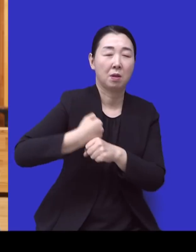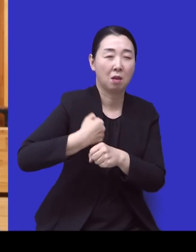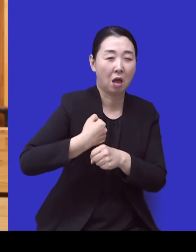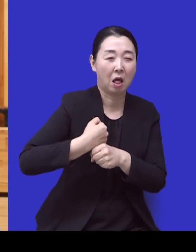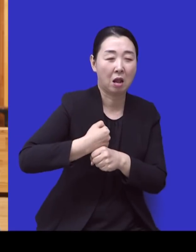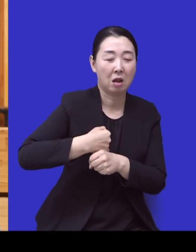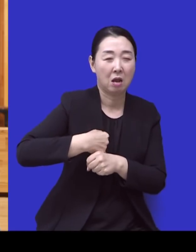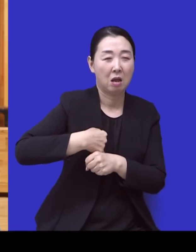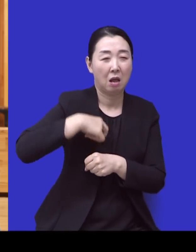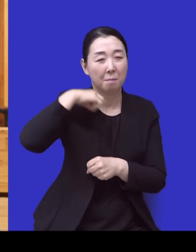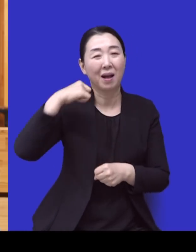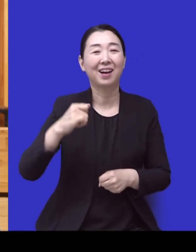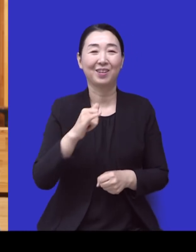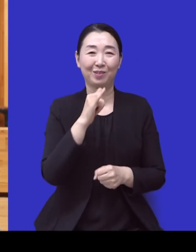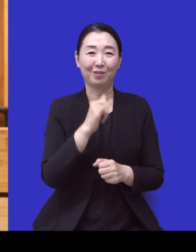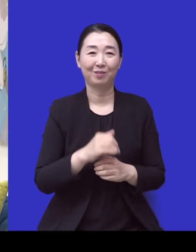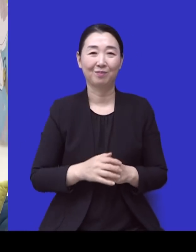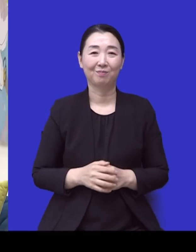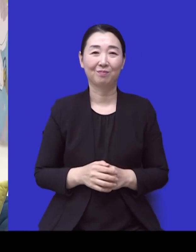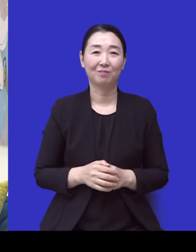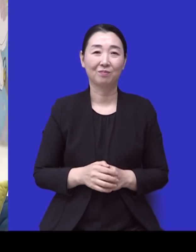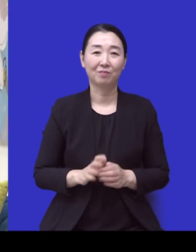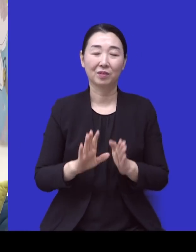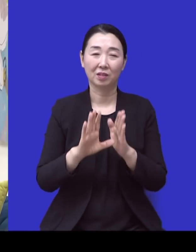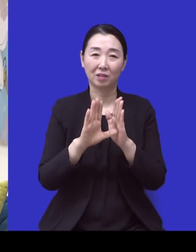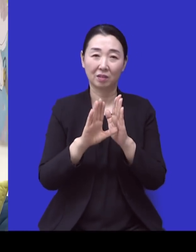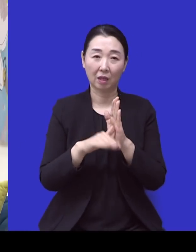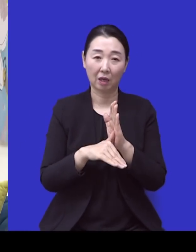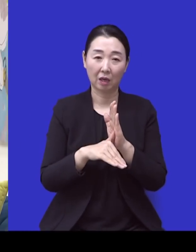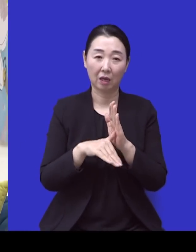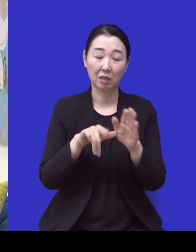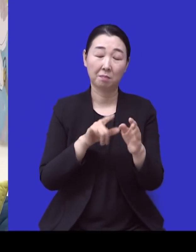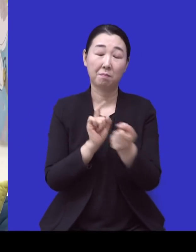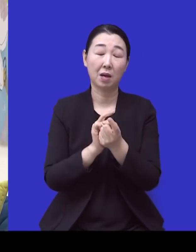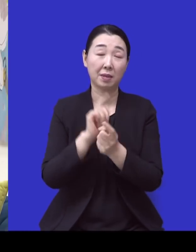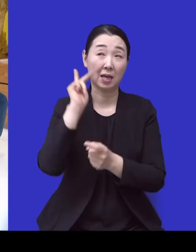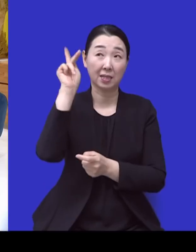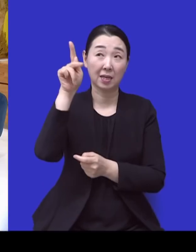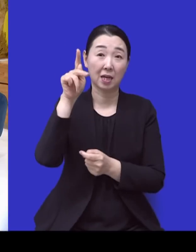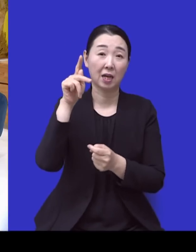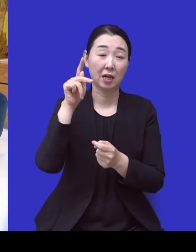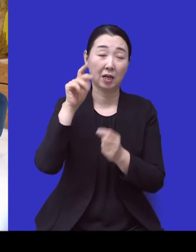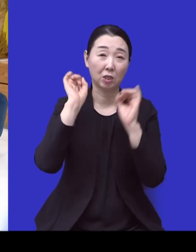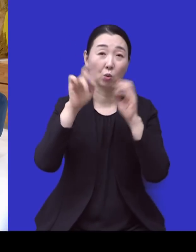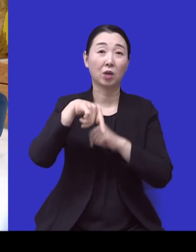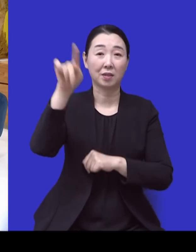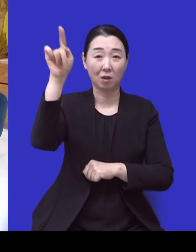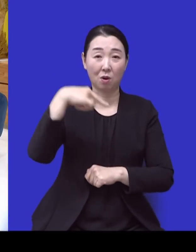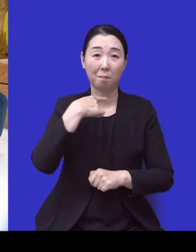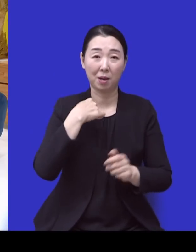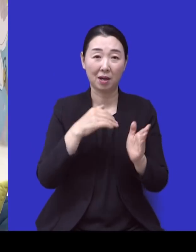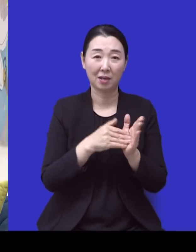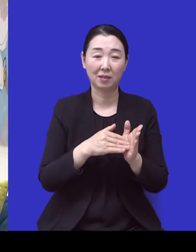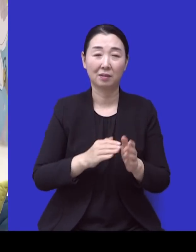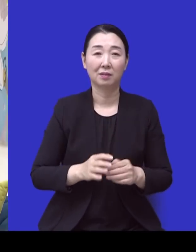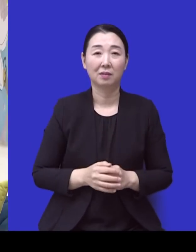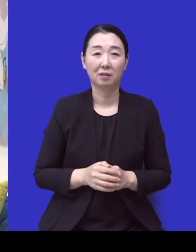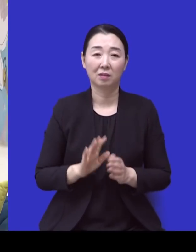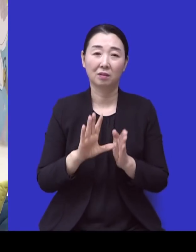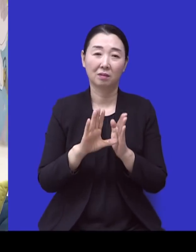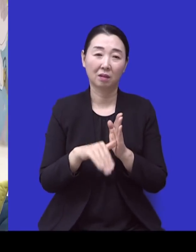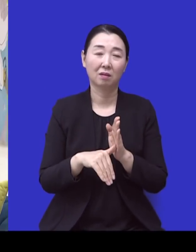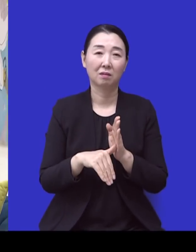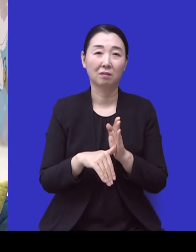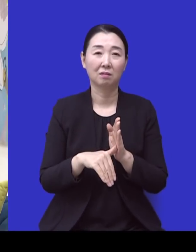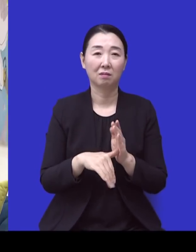때가 있었거든요. 네. 그때 딱 그 시기와 맞물려서 케냐로 선교를 다녀온 적이 있어요. 근데 그때 정말